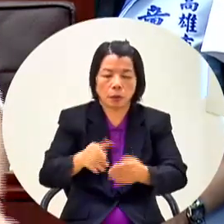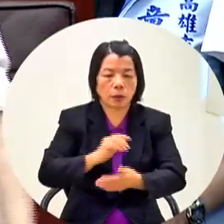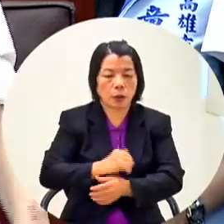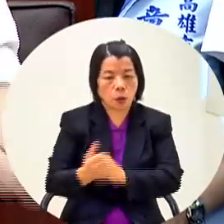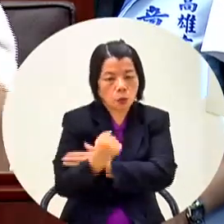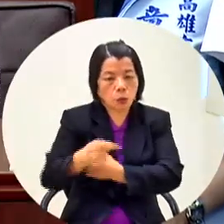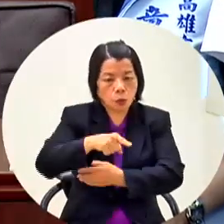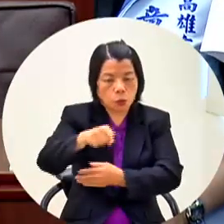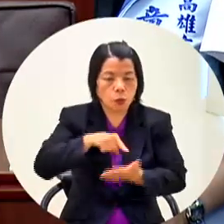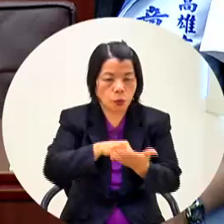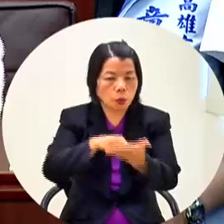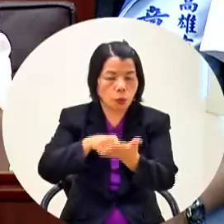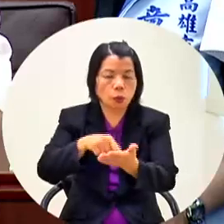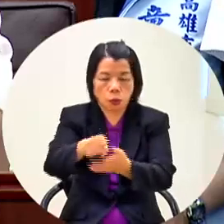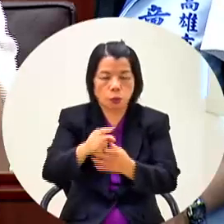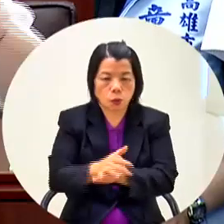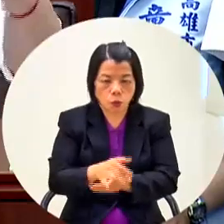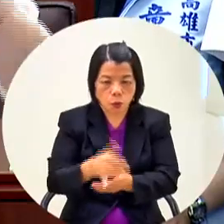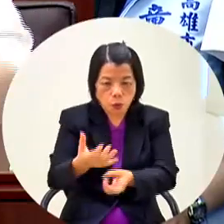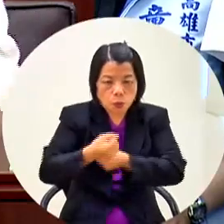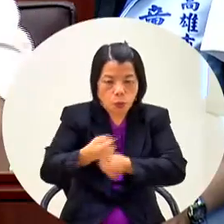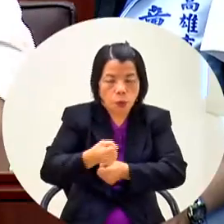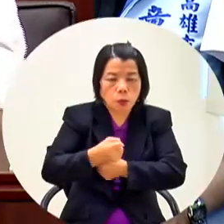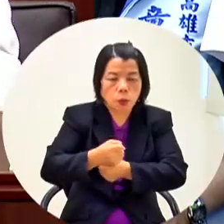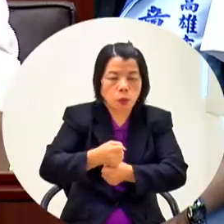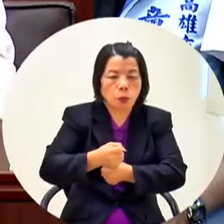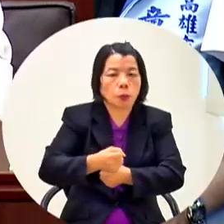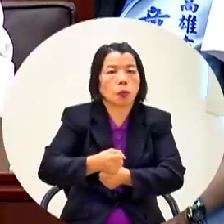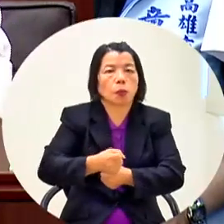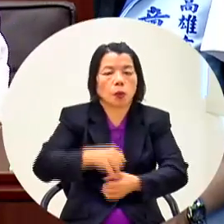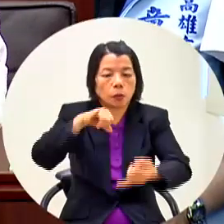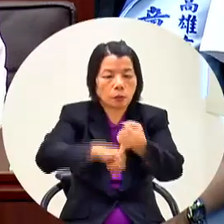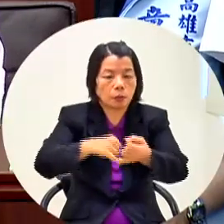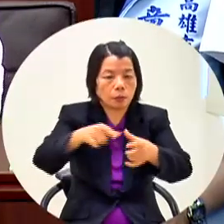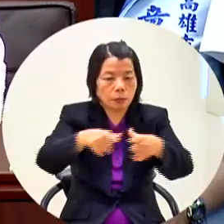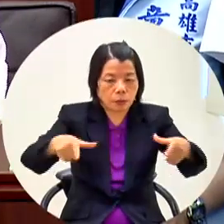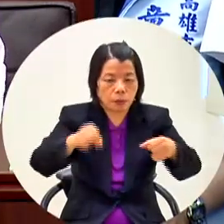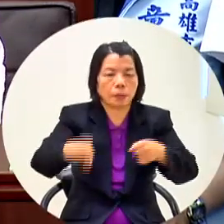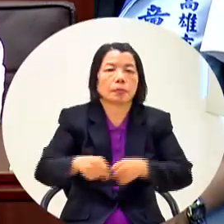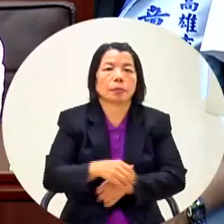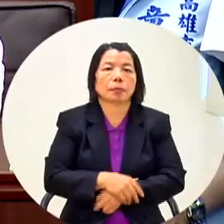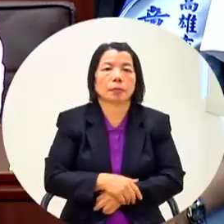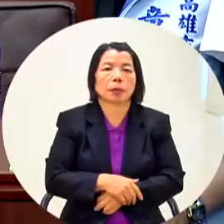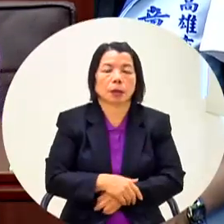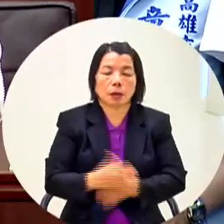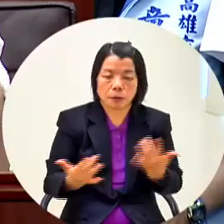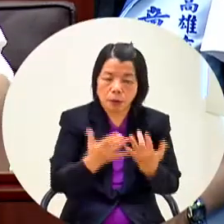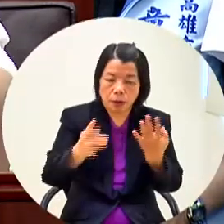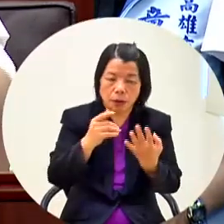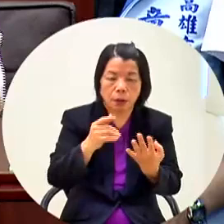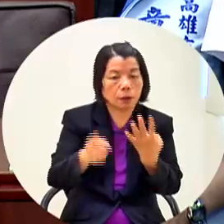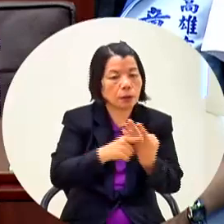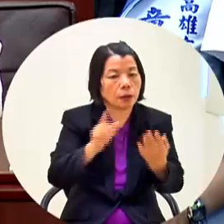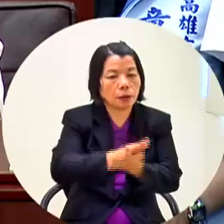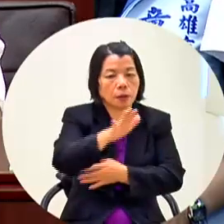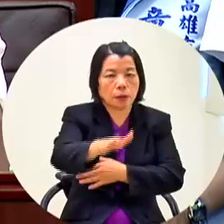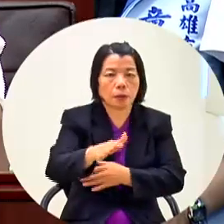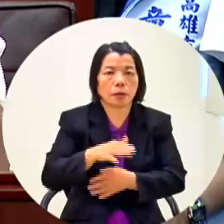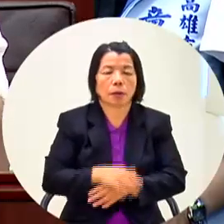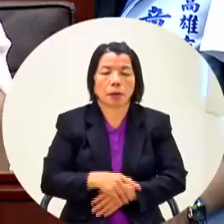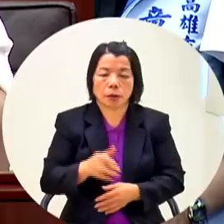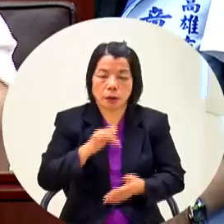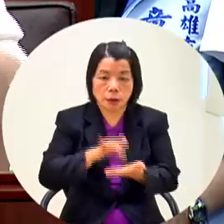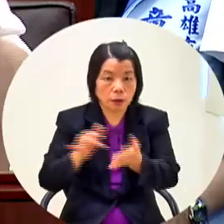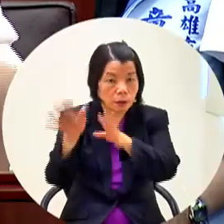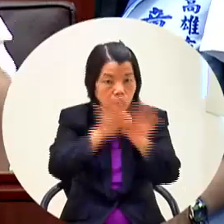这样的话就是保障农民跟渔民。接下来您刚刚讲的产业的纾困，后续我们现在在疫情的时候，